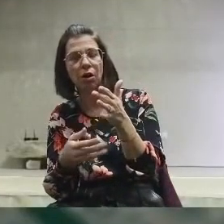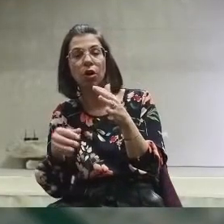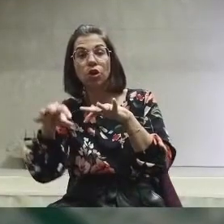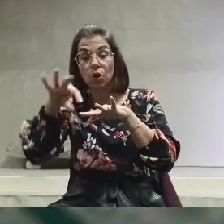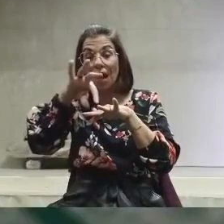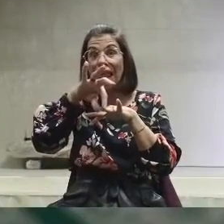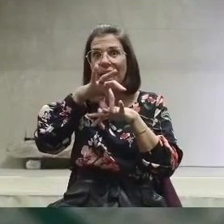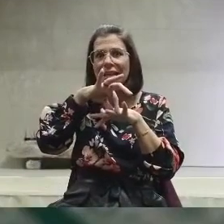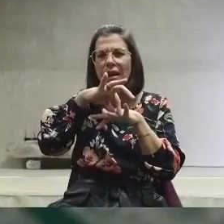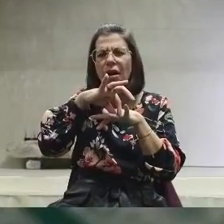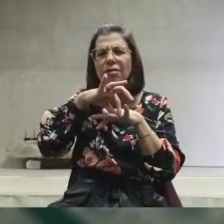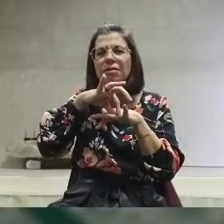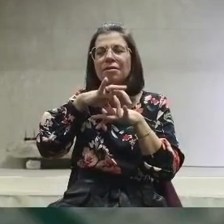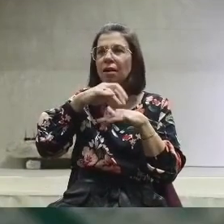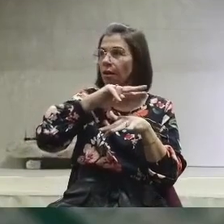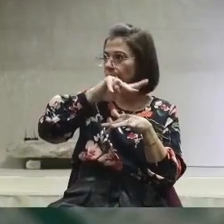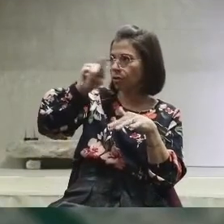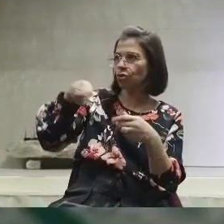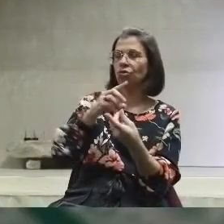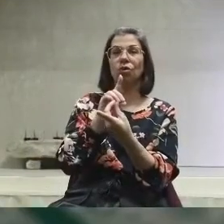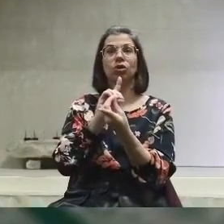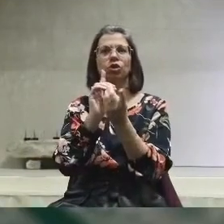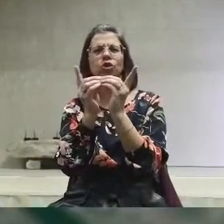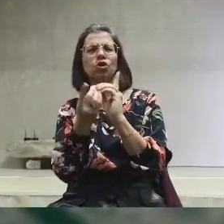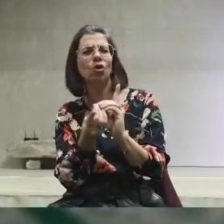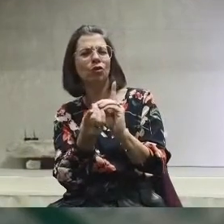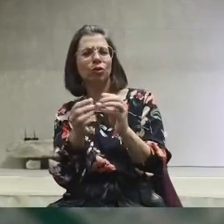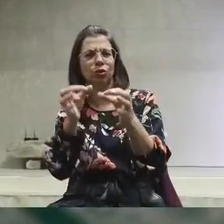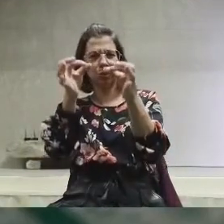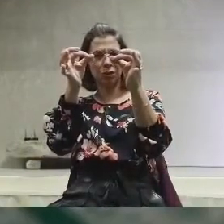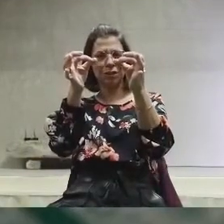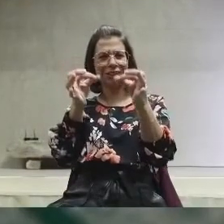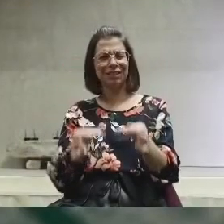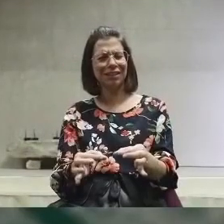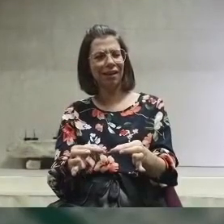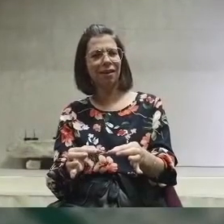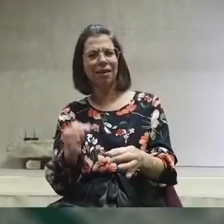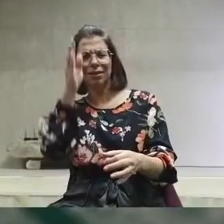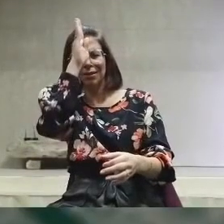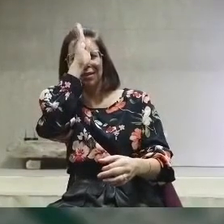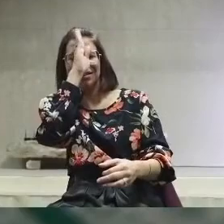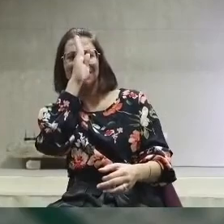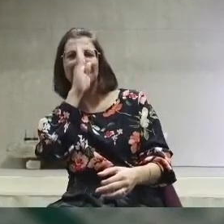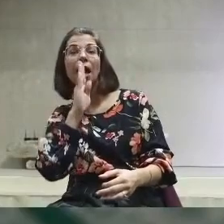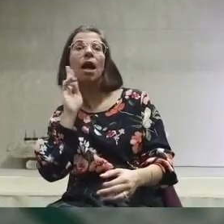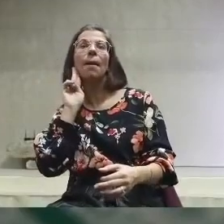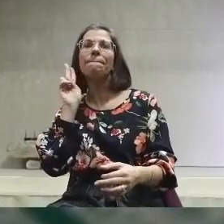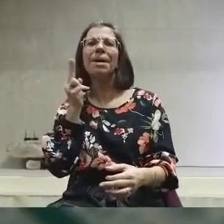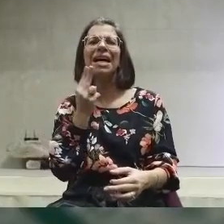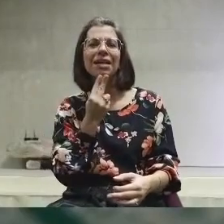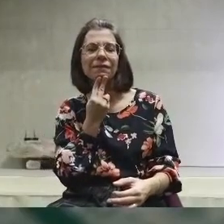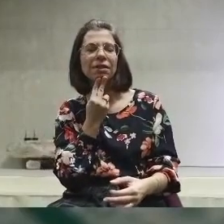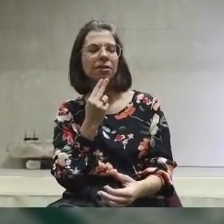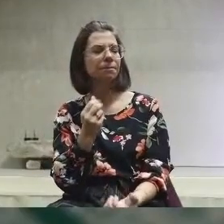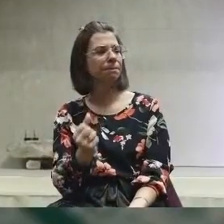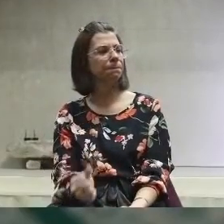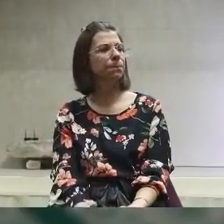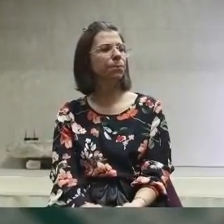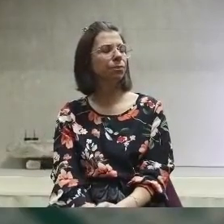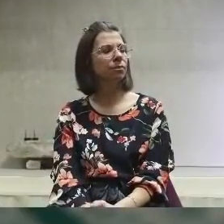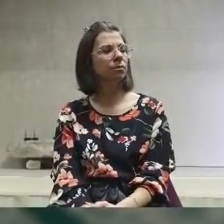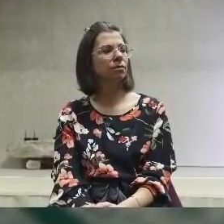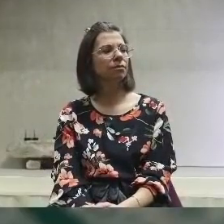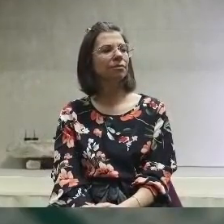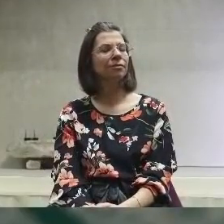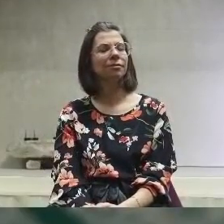Sanctifié, ça veut dire purifié. Ça veut dire saint, ça veut dire être parfait. Ça veut